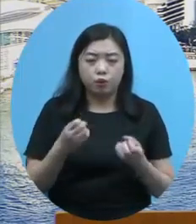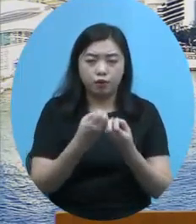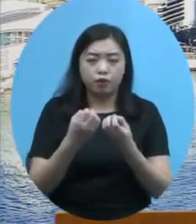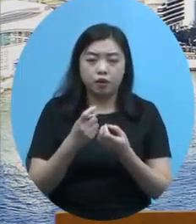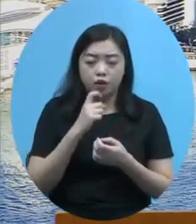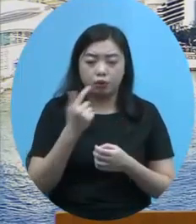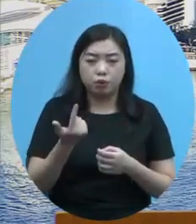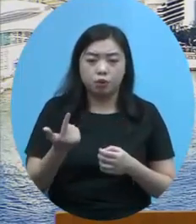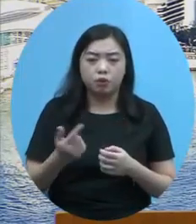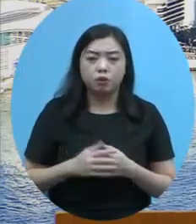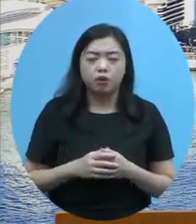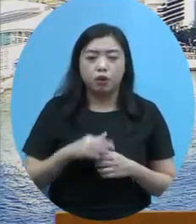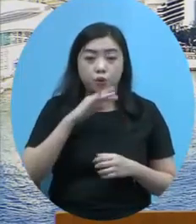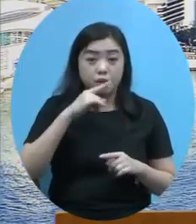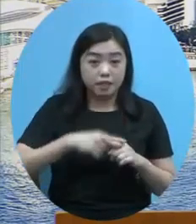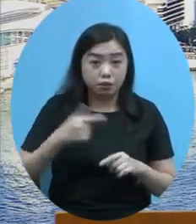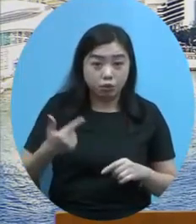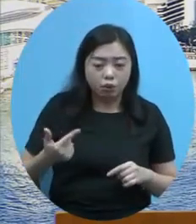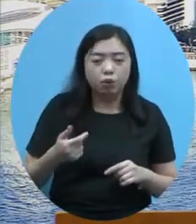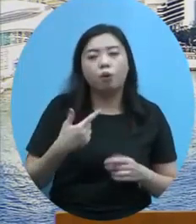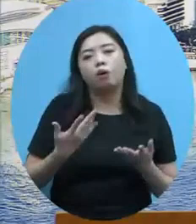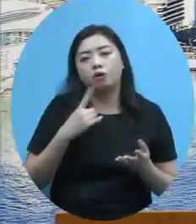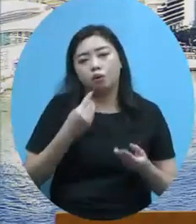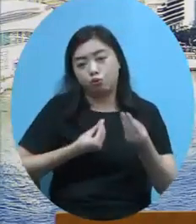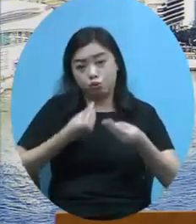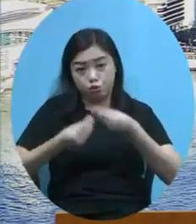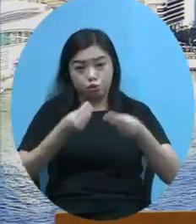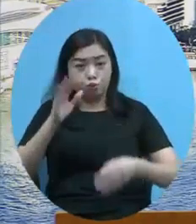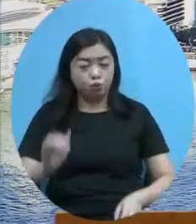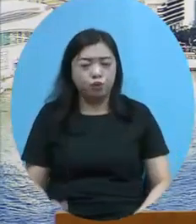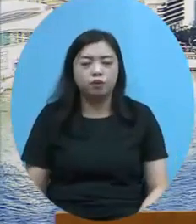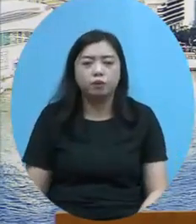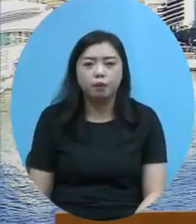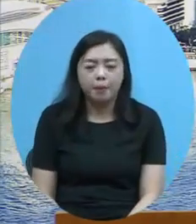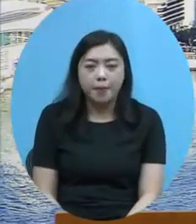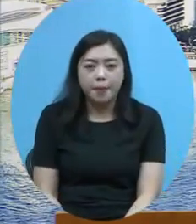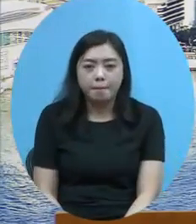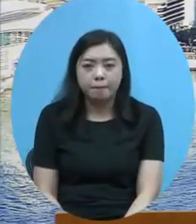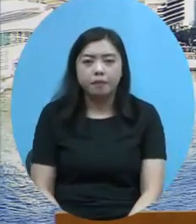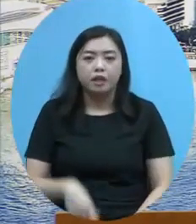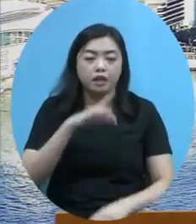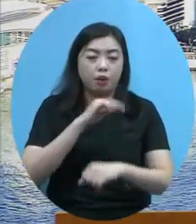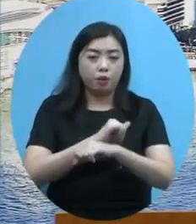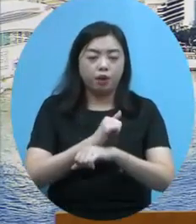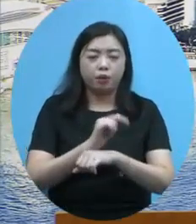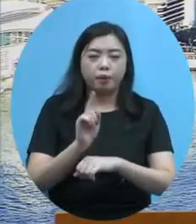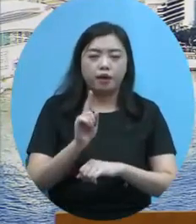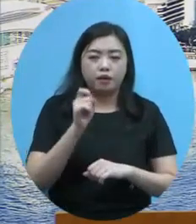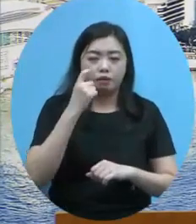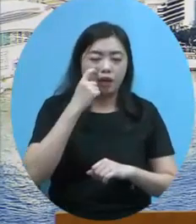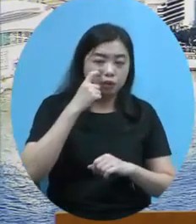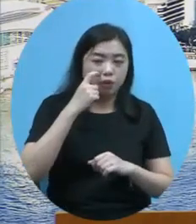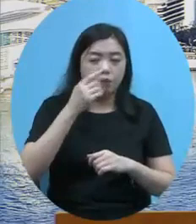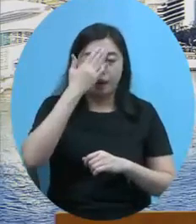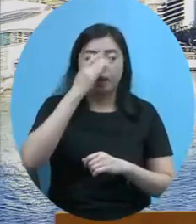的個案，如果是的時候呢，即可能有傳播出現，或者是即會有機會是有些隱形的個